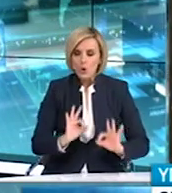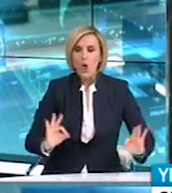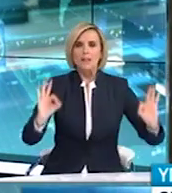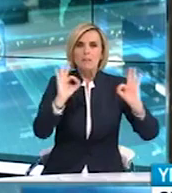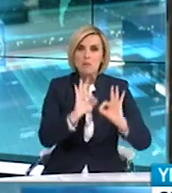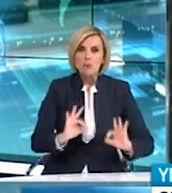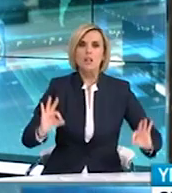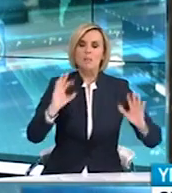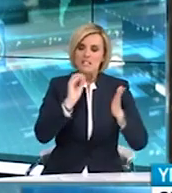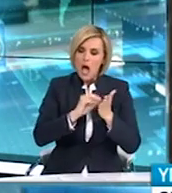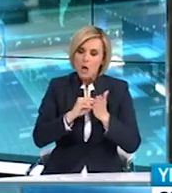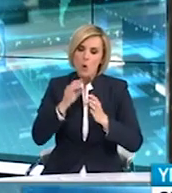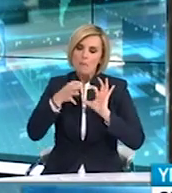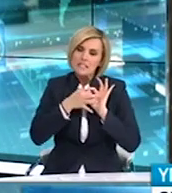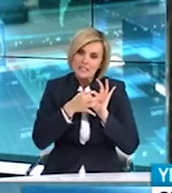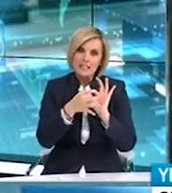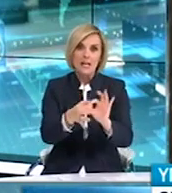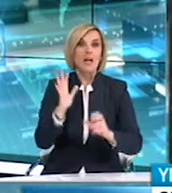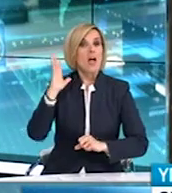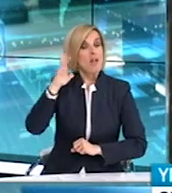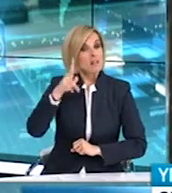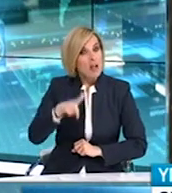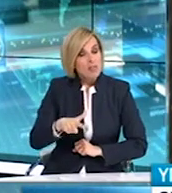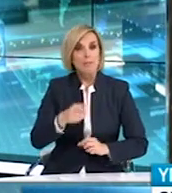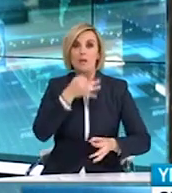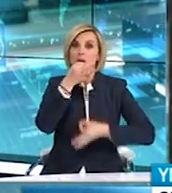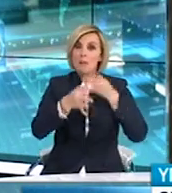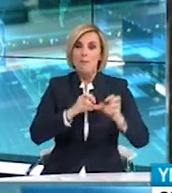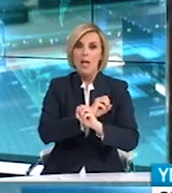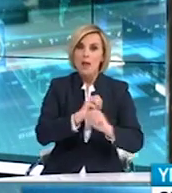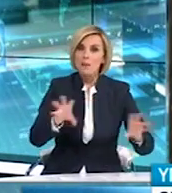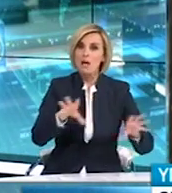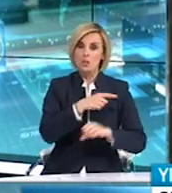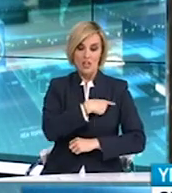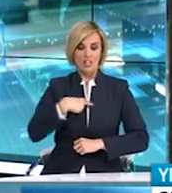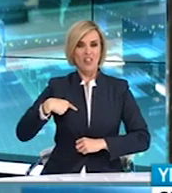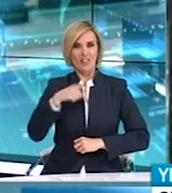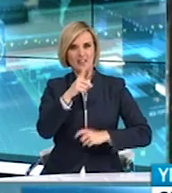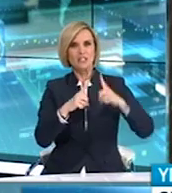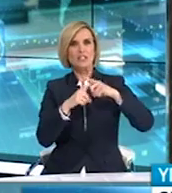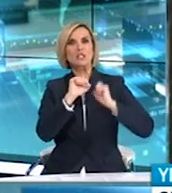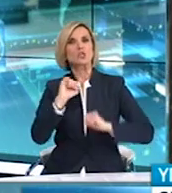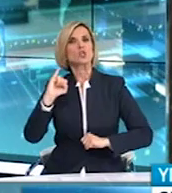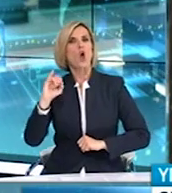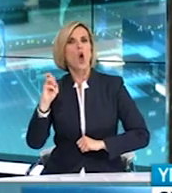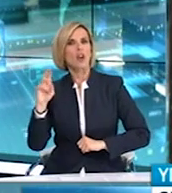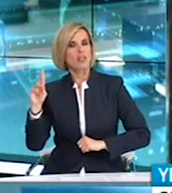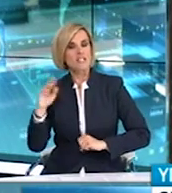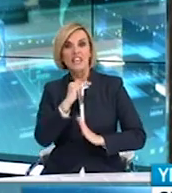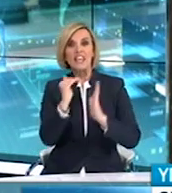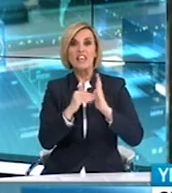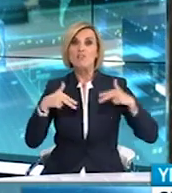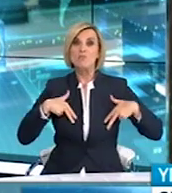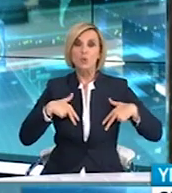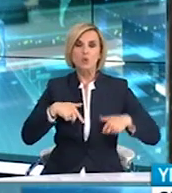για τα επόμενα στάδια. Γιατί όπως κάθε μέρα τονίζει τόσο ο καθηγητής Τσιόδρας όσο και ο υφυπουργός κ. Χαρδαλιάς, είμαστε